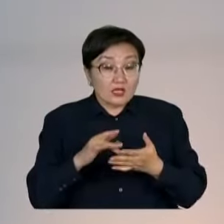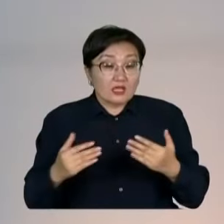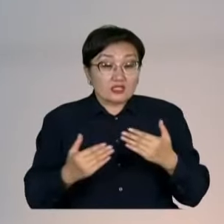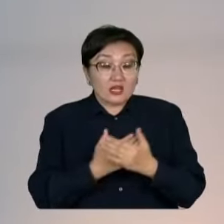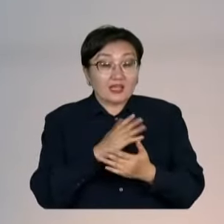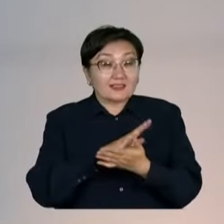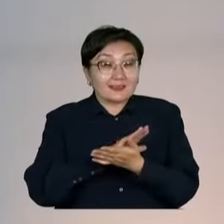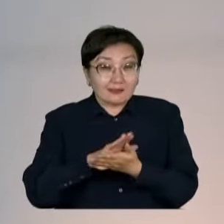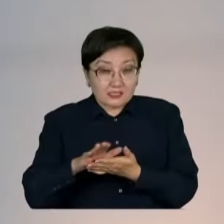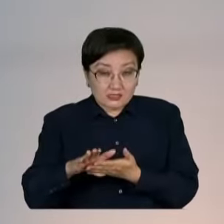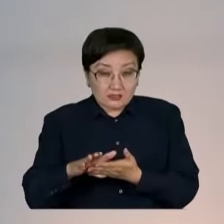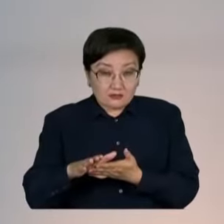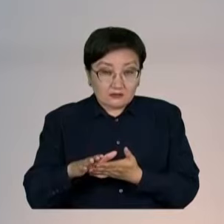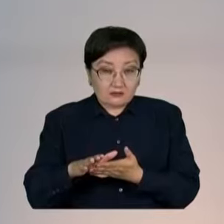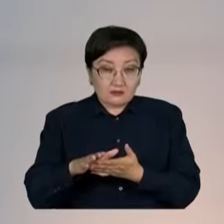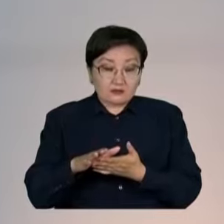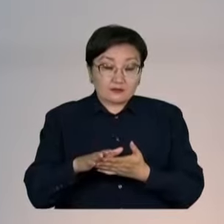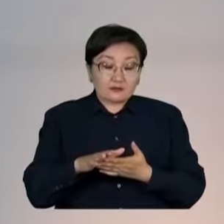таза